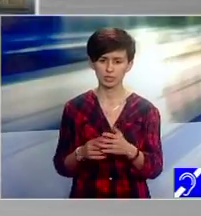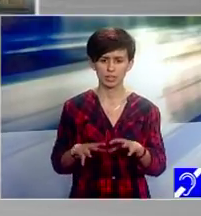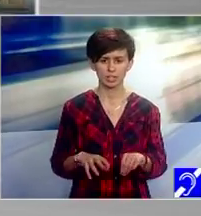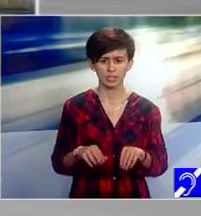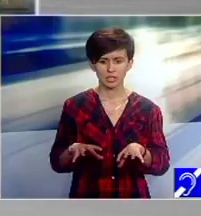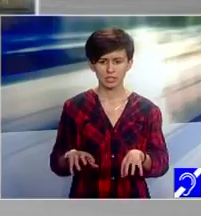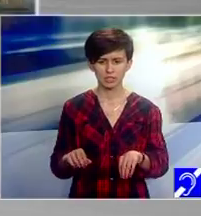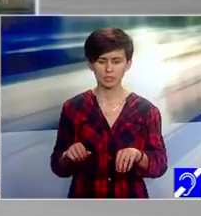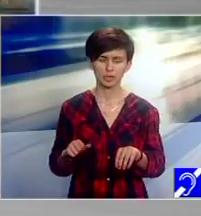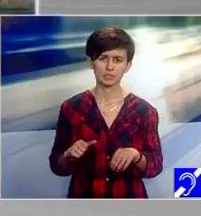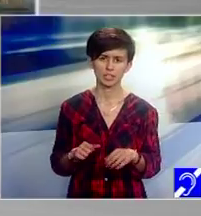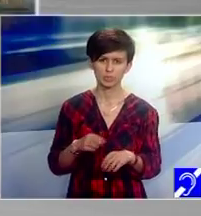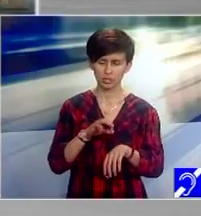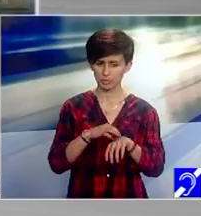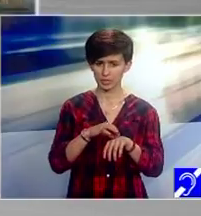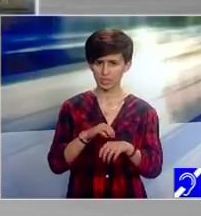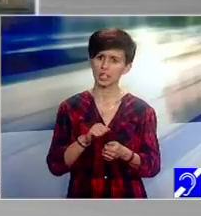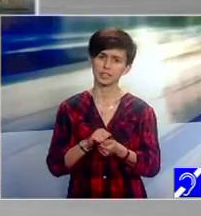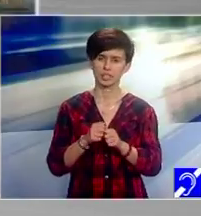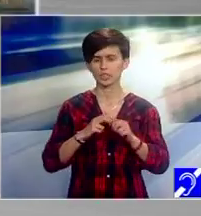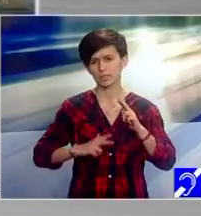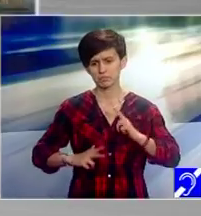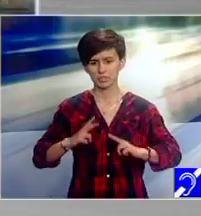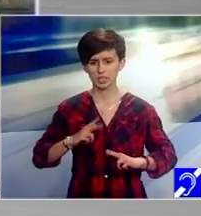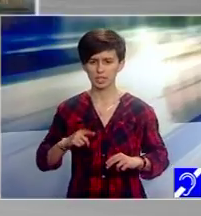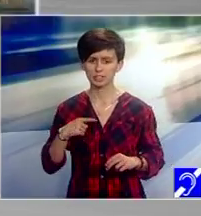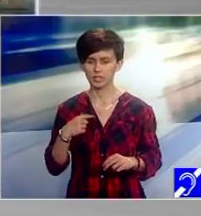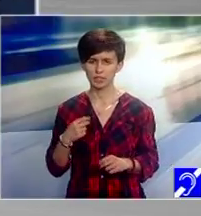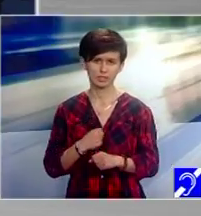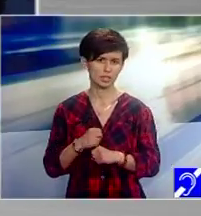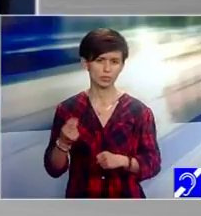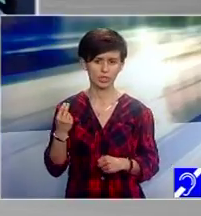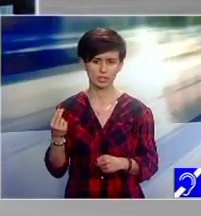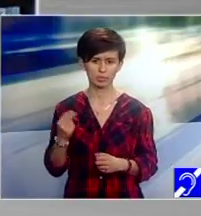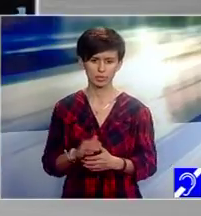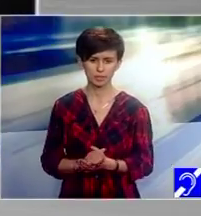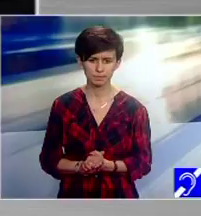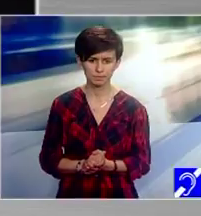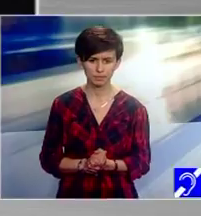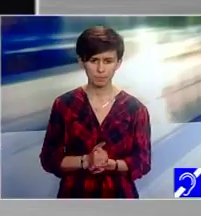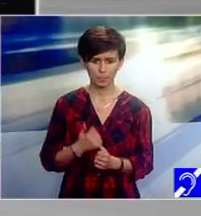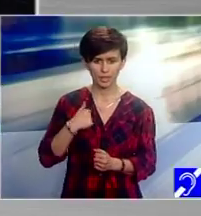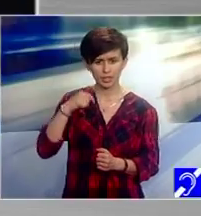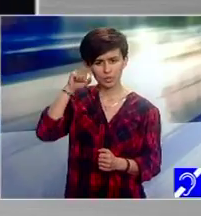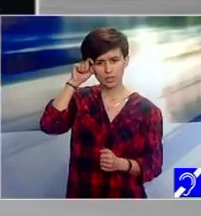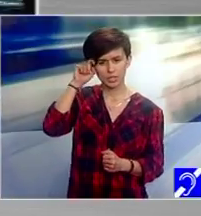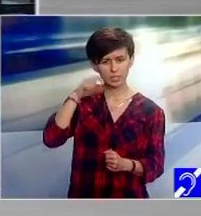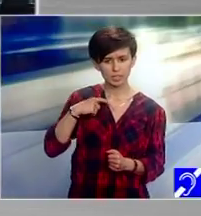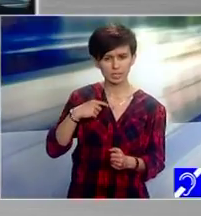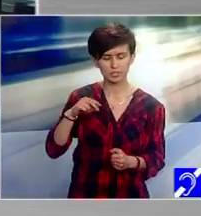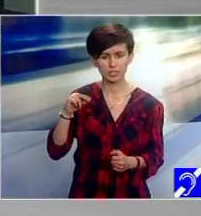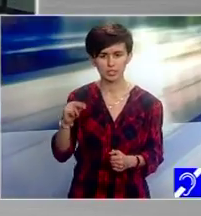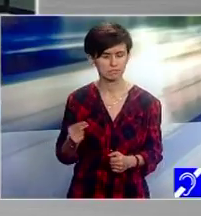de relaxare este foarte, foarte bine venit. Știți ce este, cred eu, extraordinar, domnule profesor? Faptul